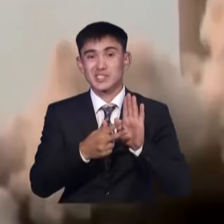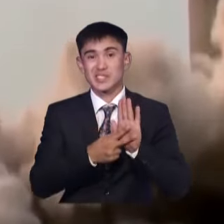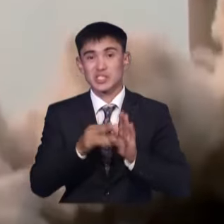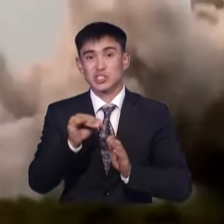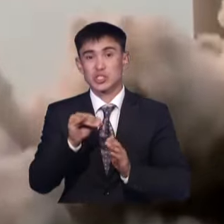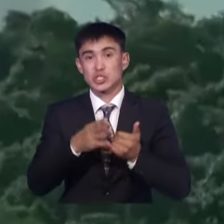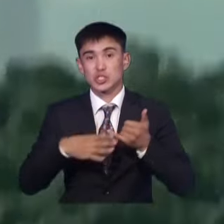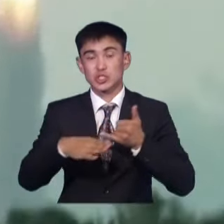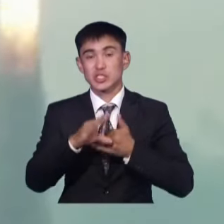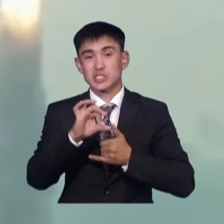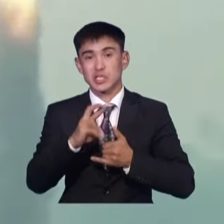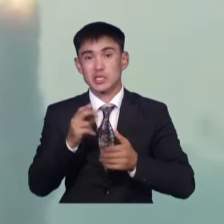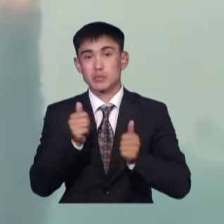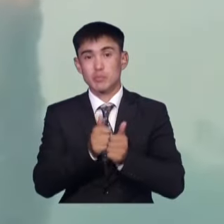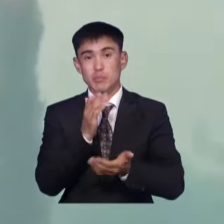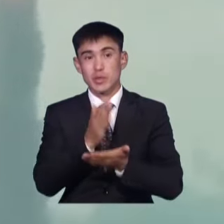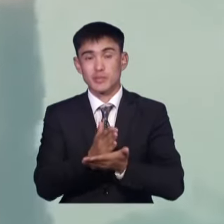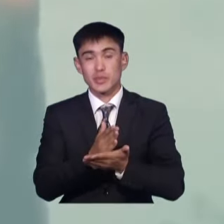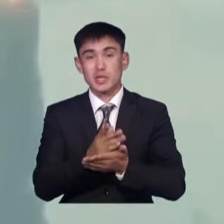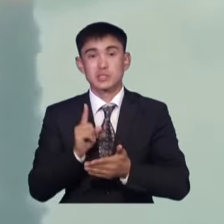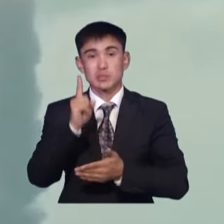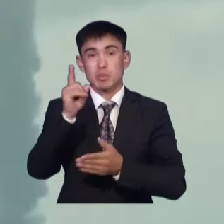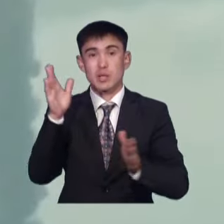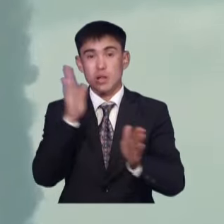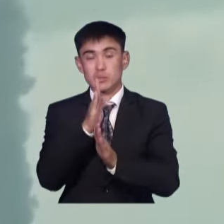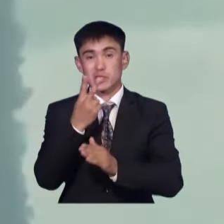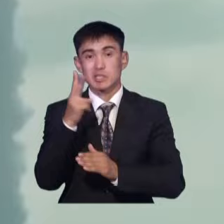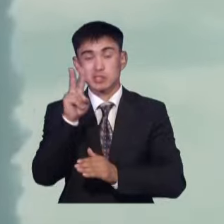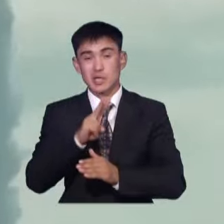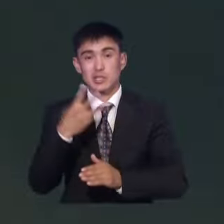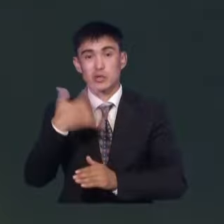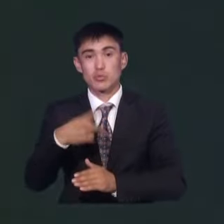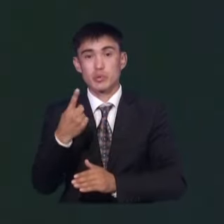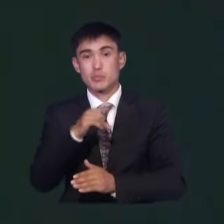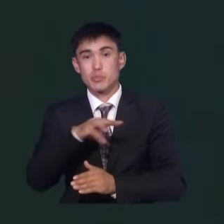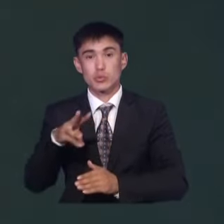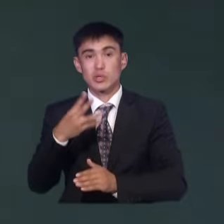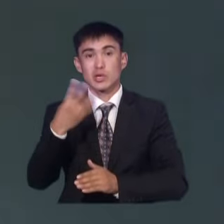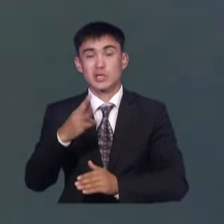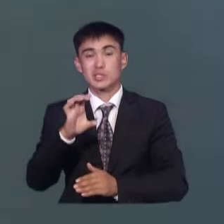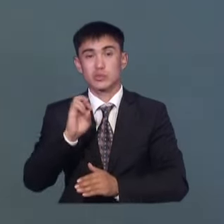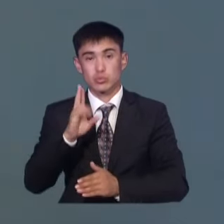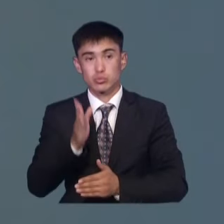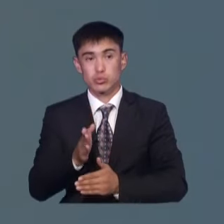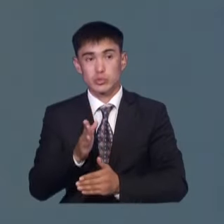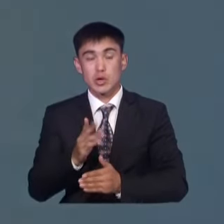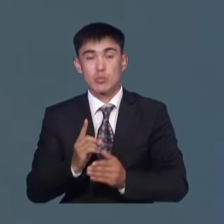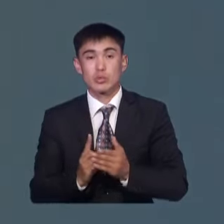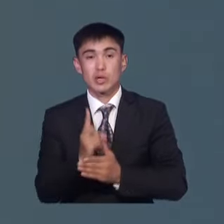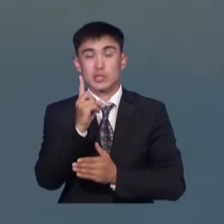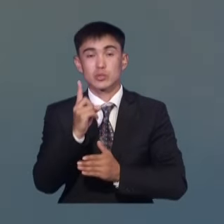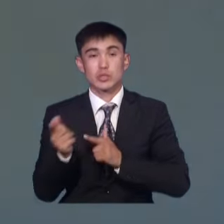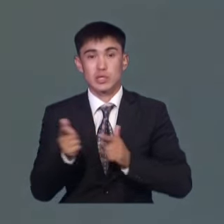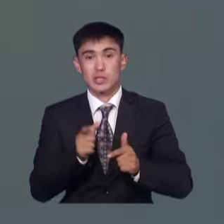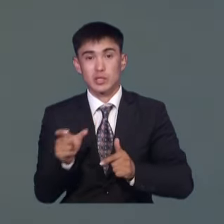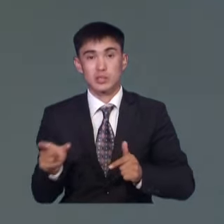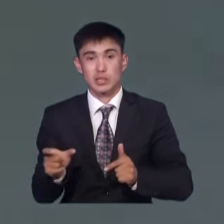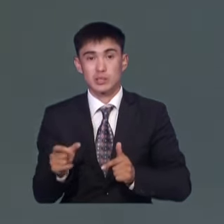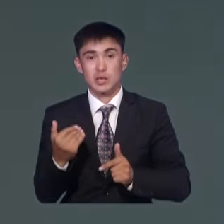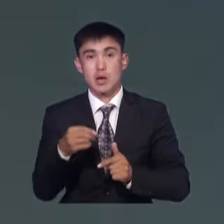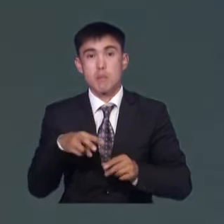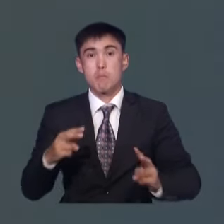бар. Зымыранның атмосфера қабатында болу уақыты 2 сағат 51 минут 40 секундты құрамақ. Зымыранды шуға дайындағандардың